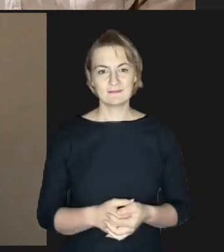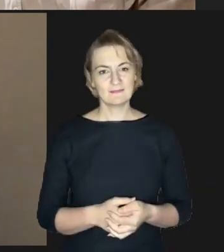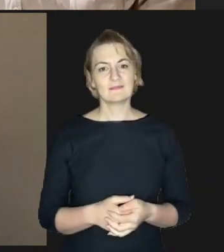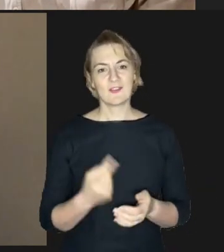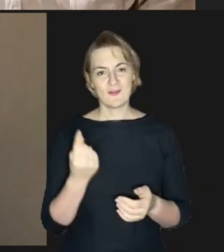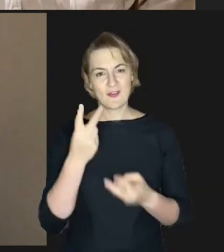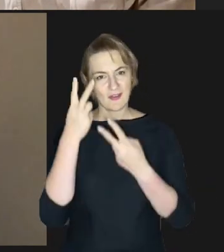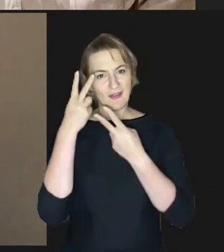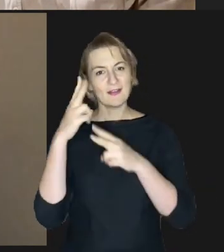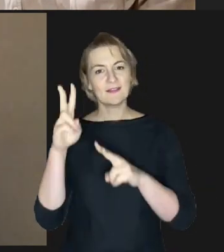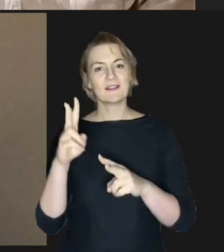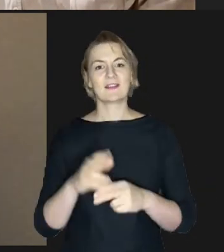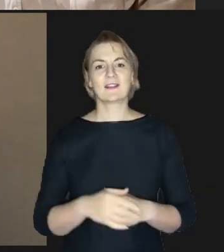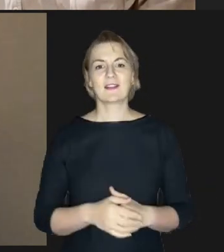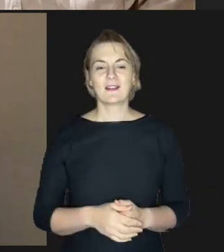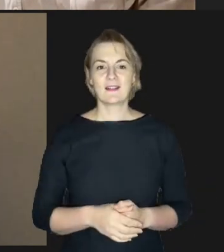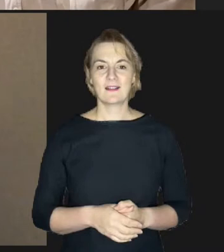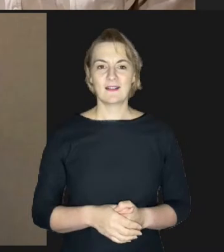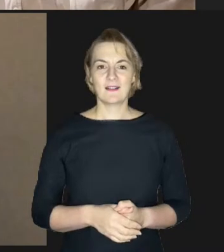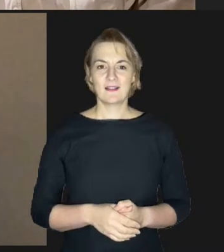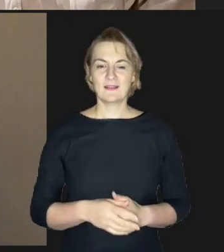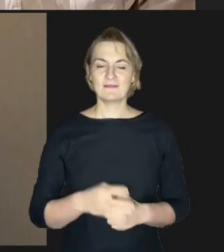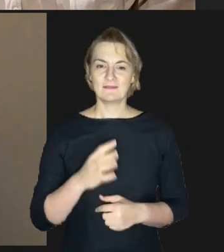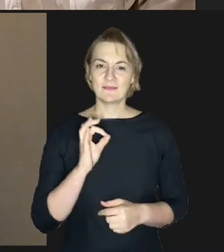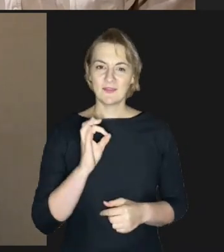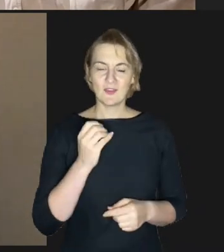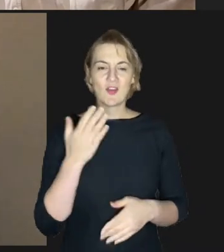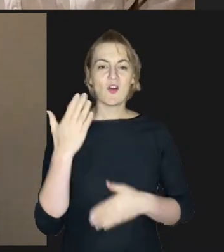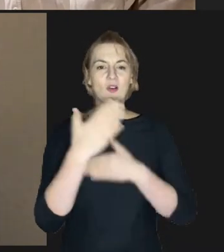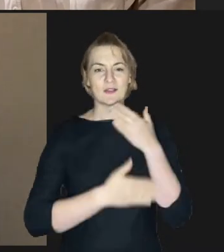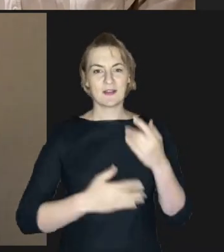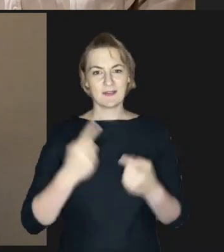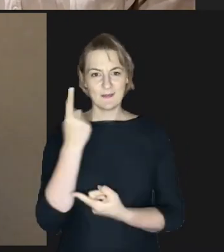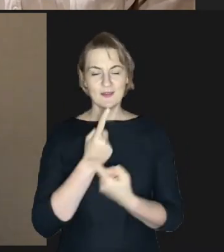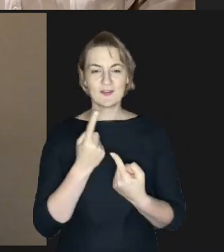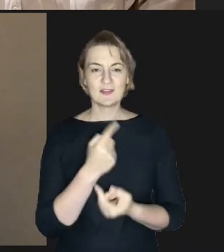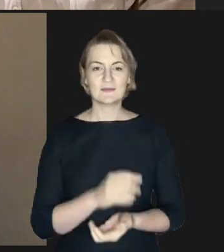nadziei, te twoje ostatnie myśli.